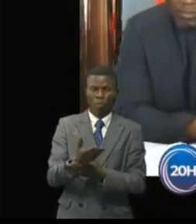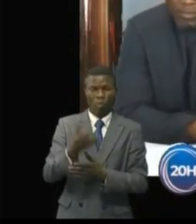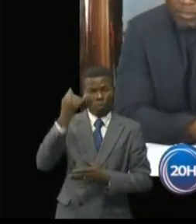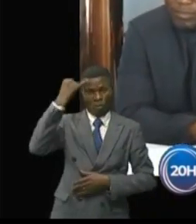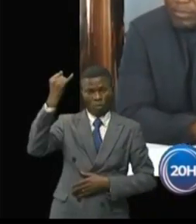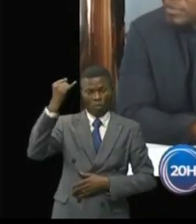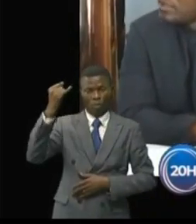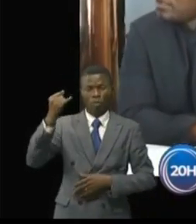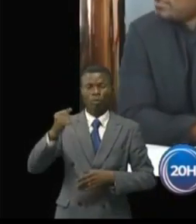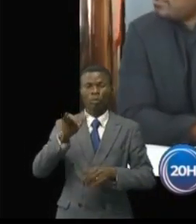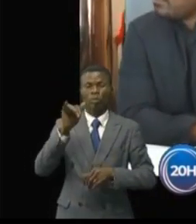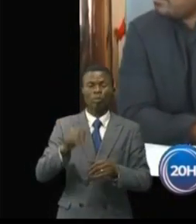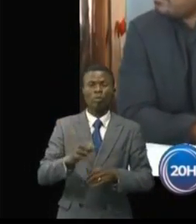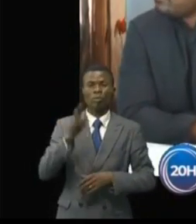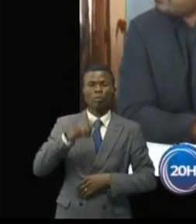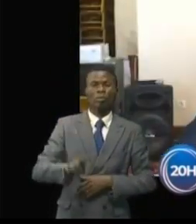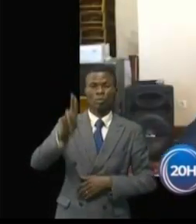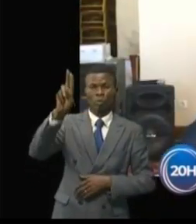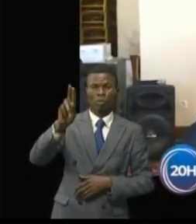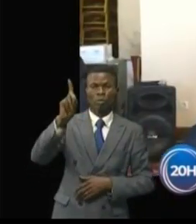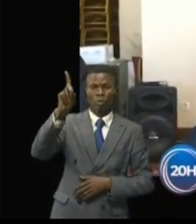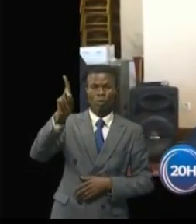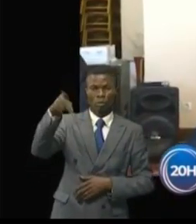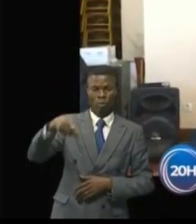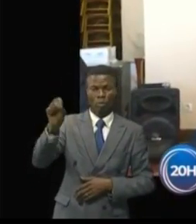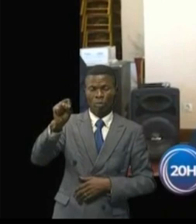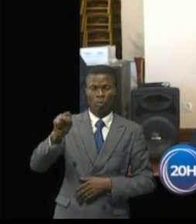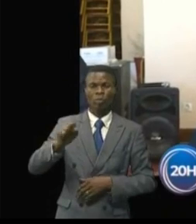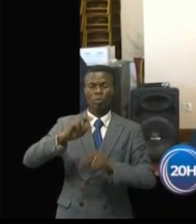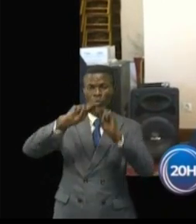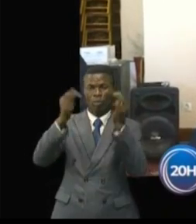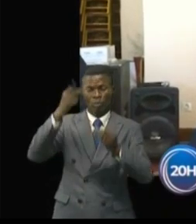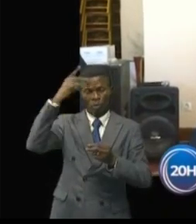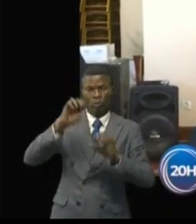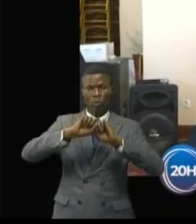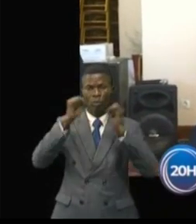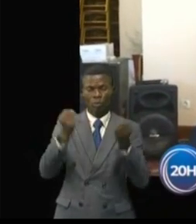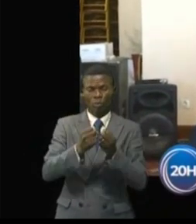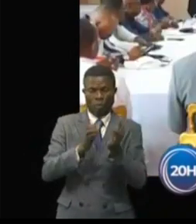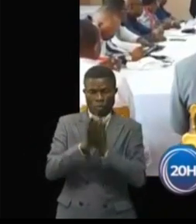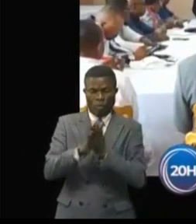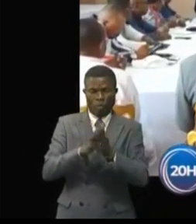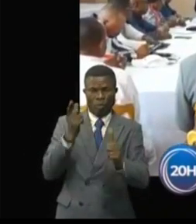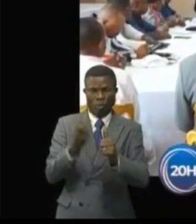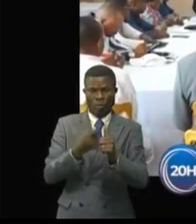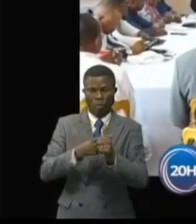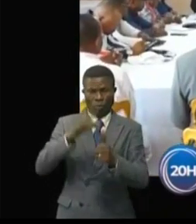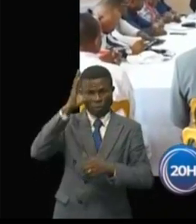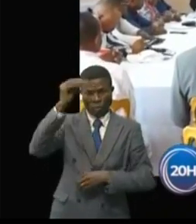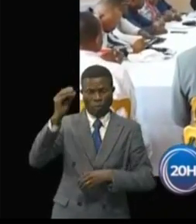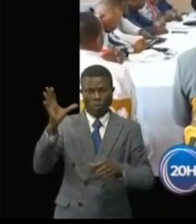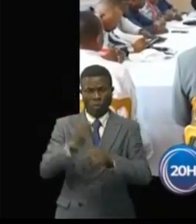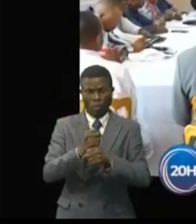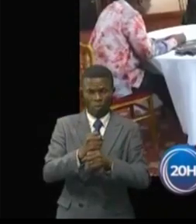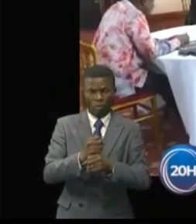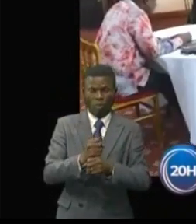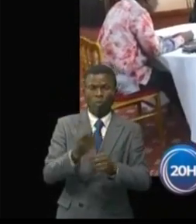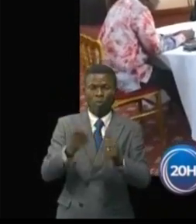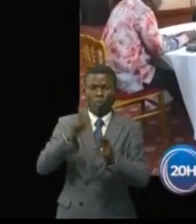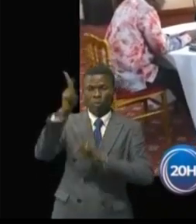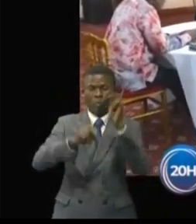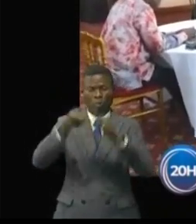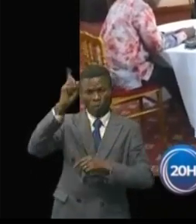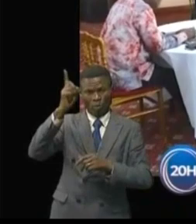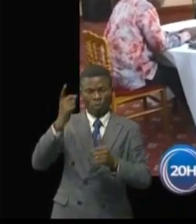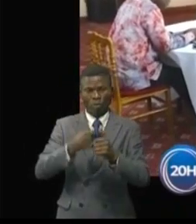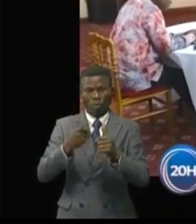Kabuya, IDP, c'est un parti de la social-démocratie qui centre son action sur l'homme, résumé en peuple d'abord, avant de